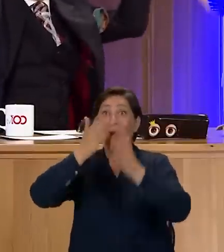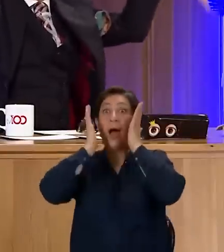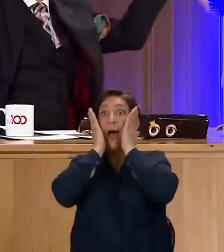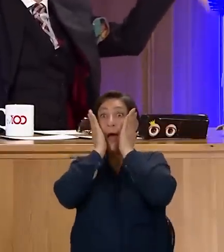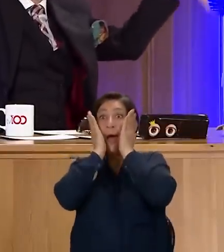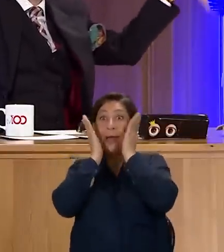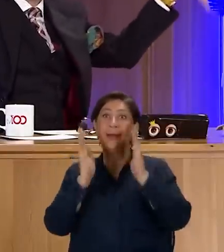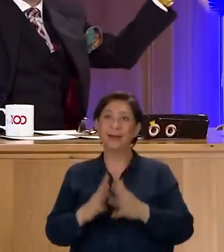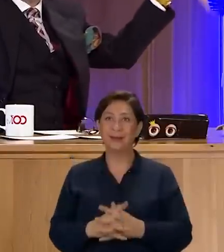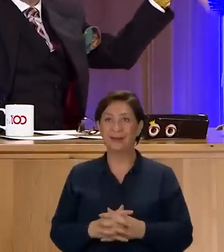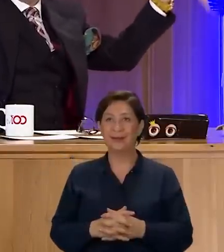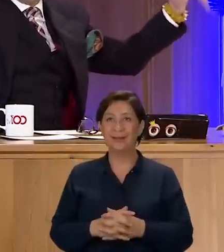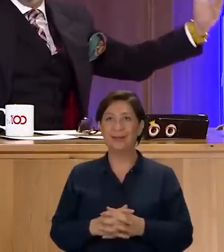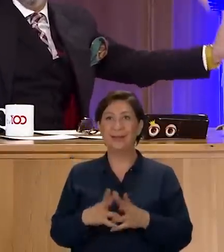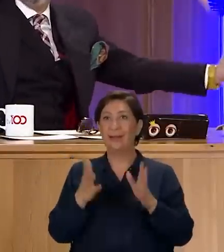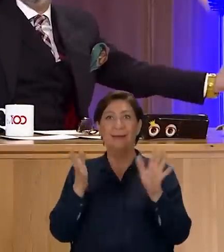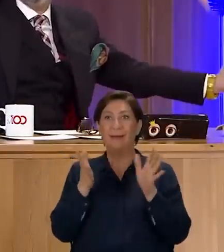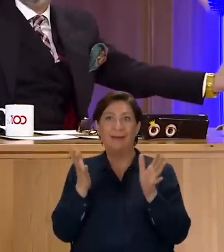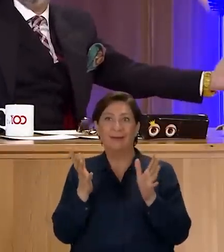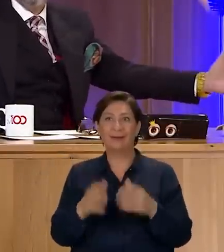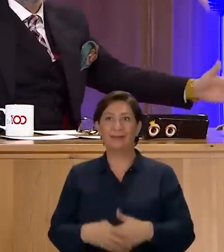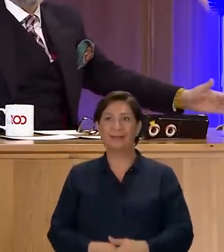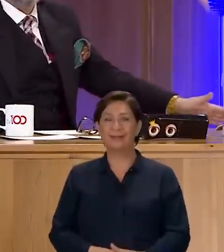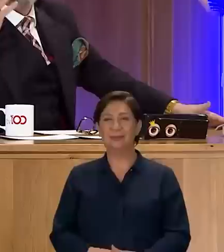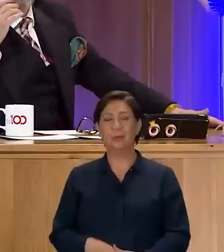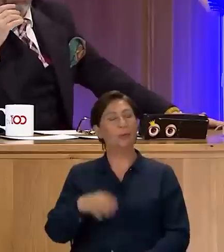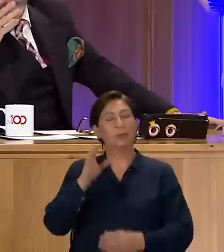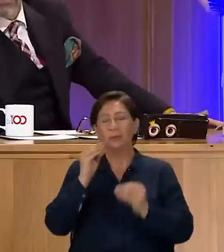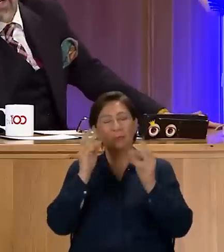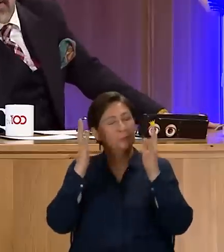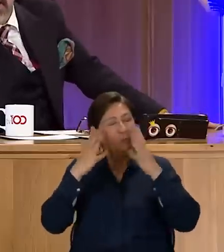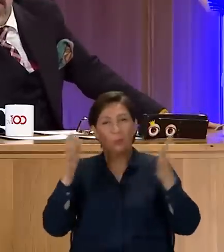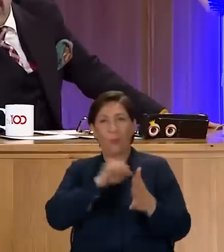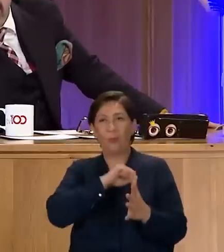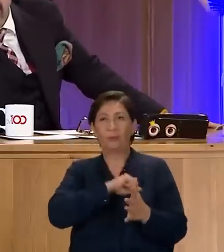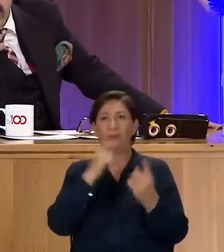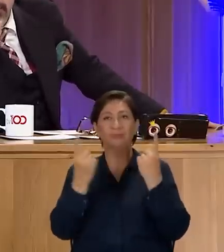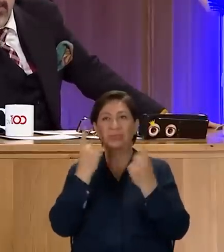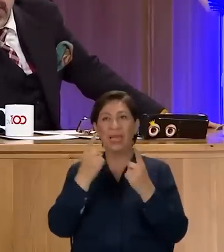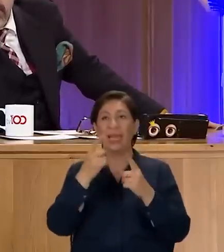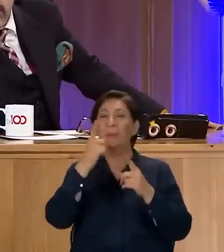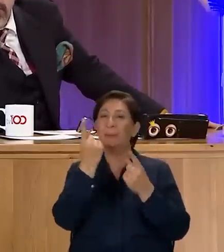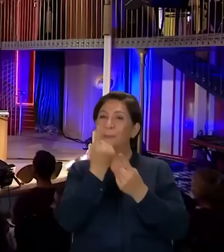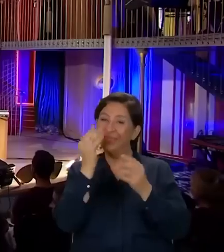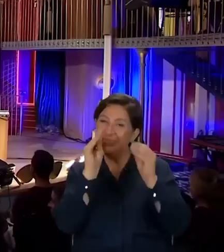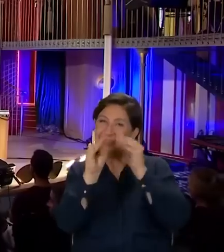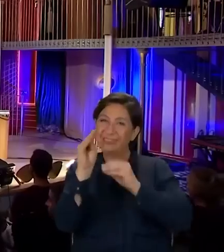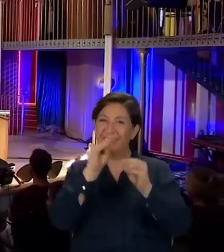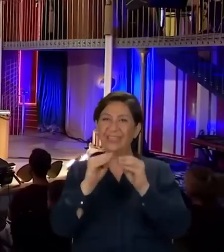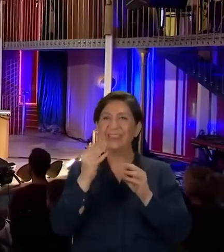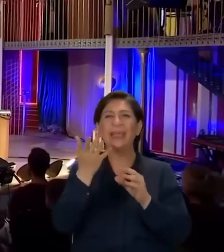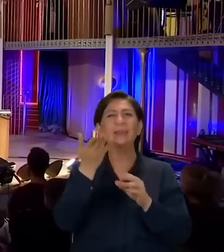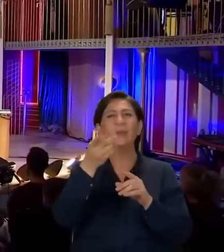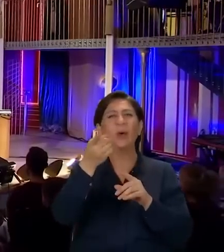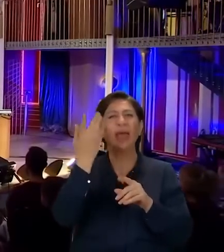aldıktan sonra. Anam. Korkunç bir şey. Eskiden tabii ki biraz animasyon olsun, bir şeyler olsun diye. Neydi